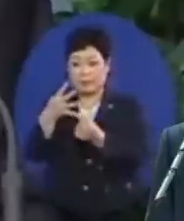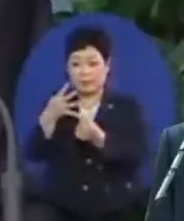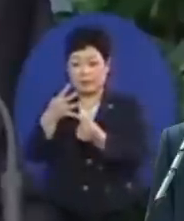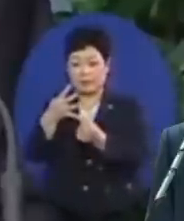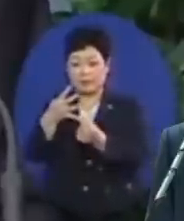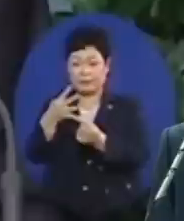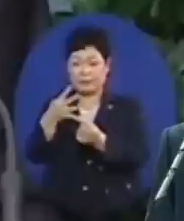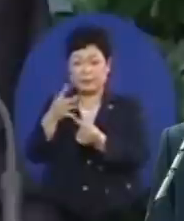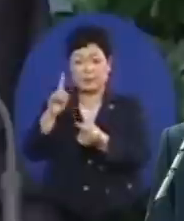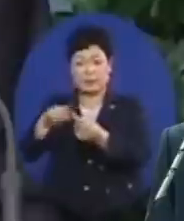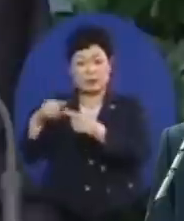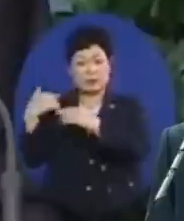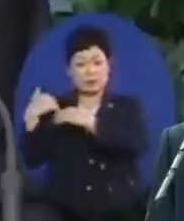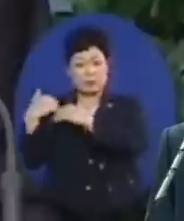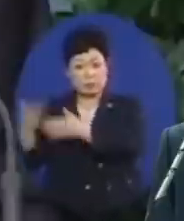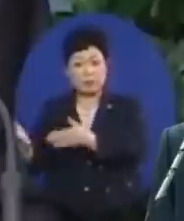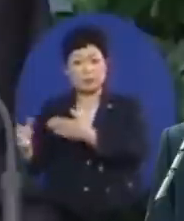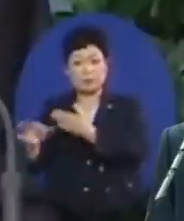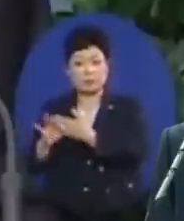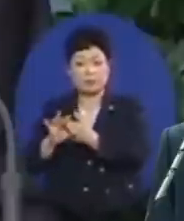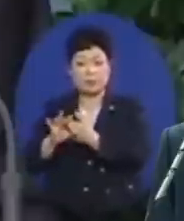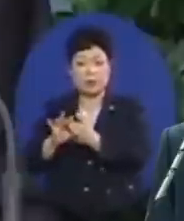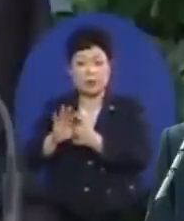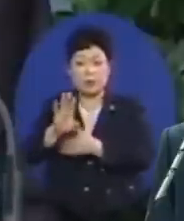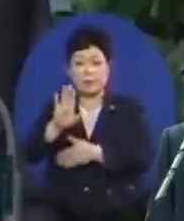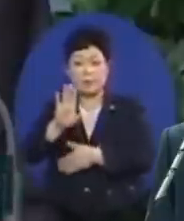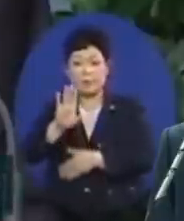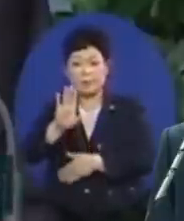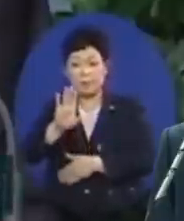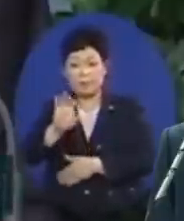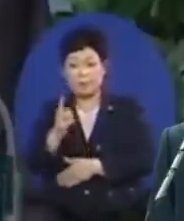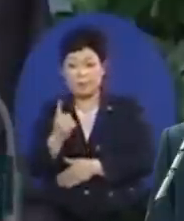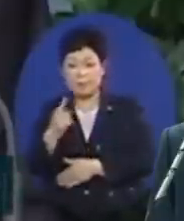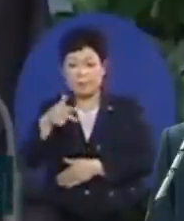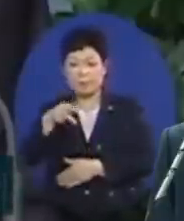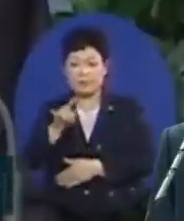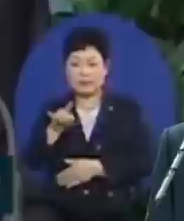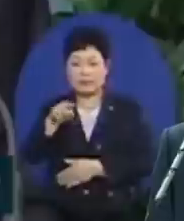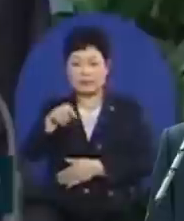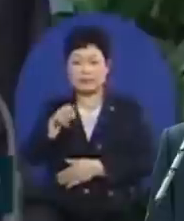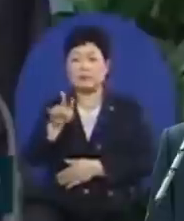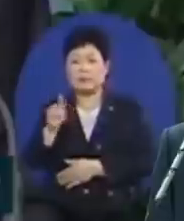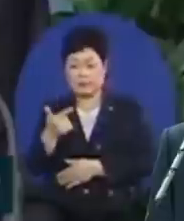이것을 그대로 내버려 놓으면 포세션. 따라 말씀해. 포세션.